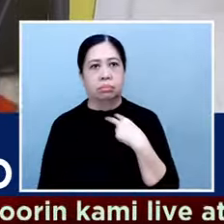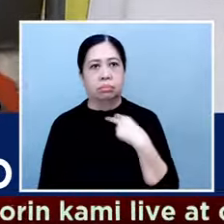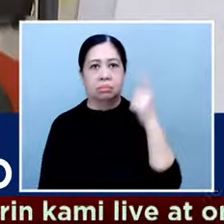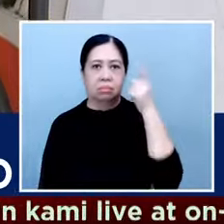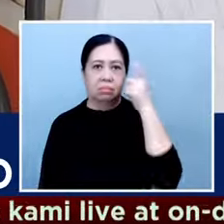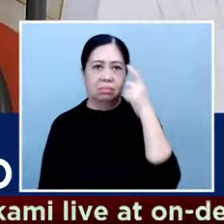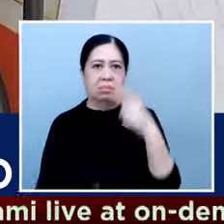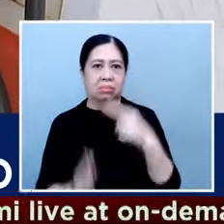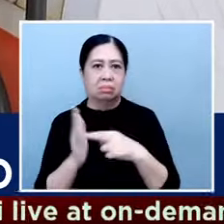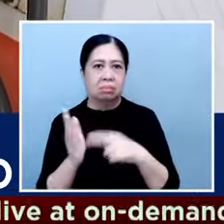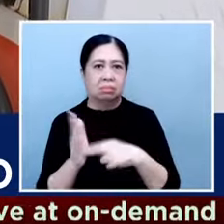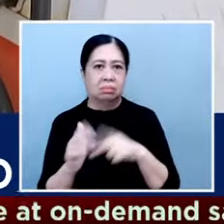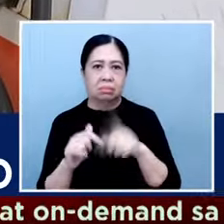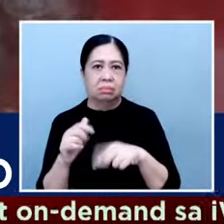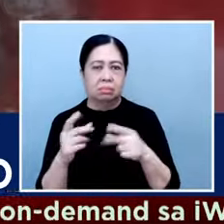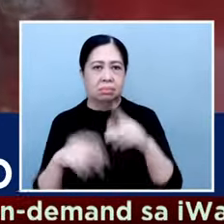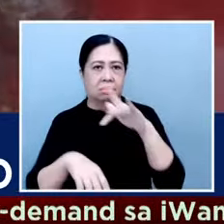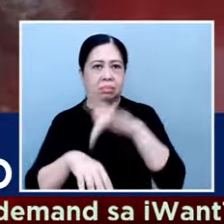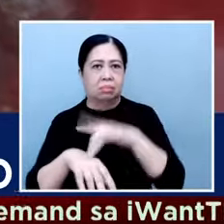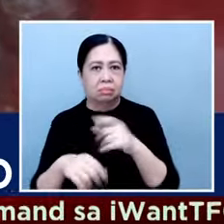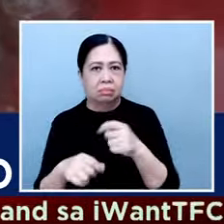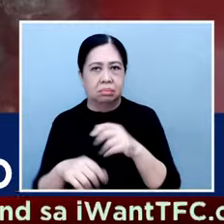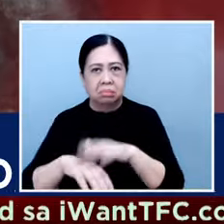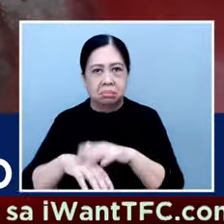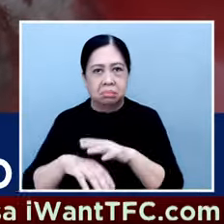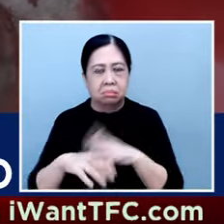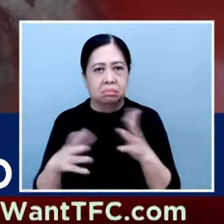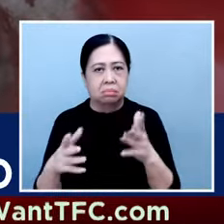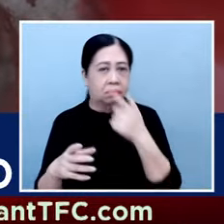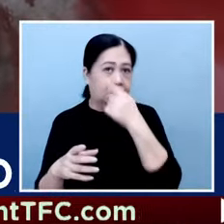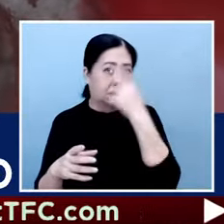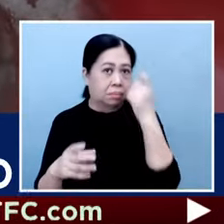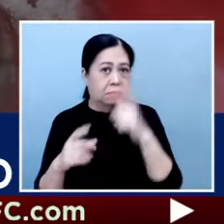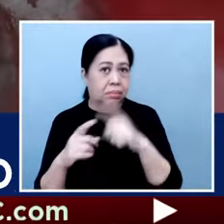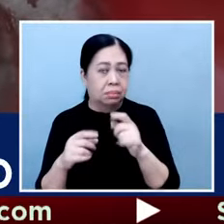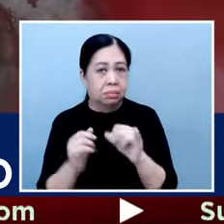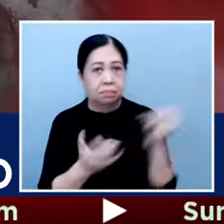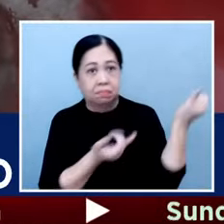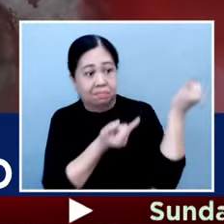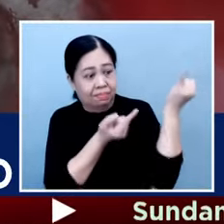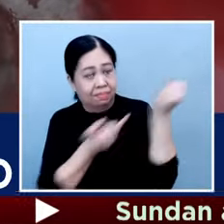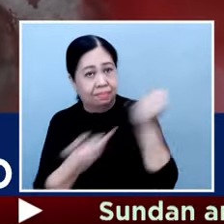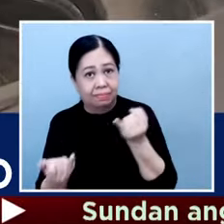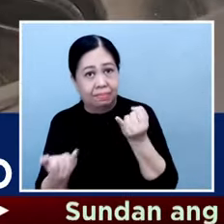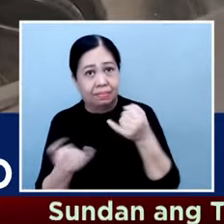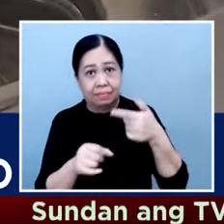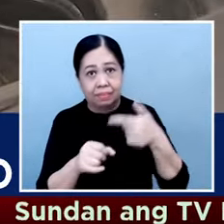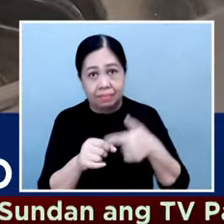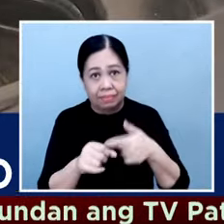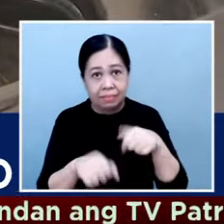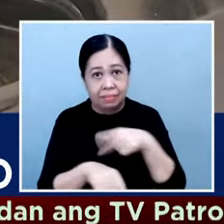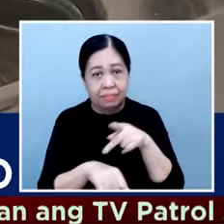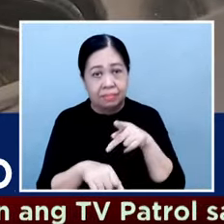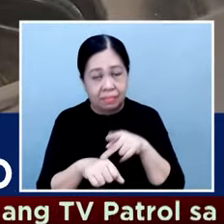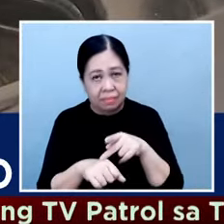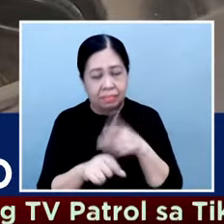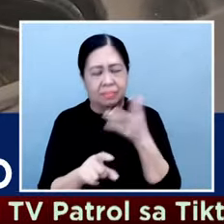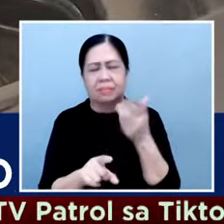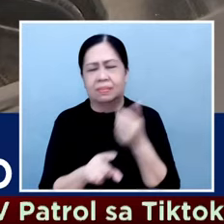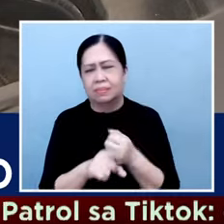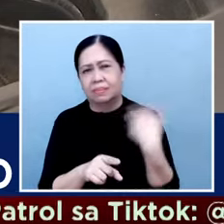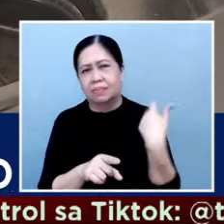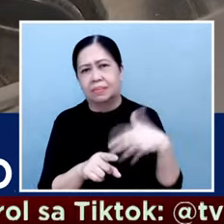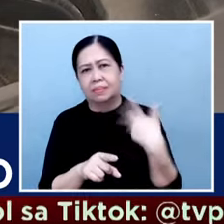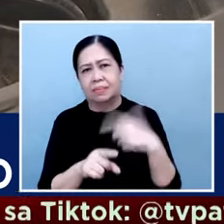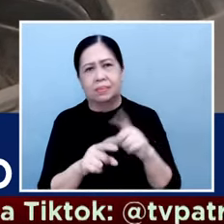sa presyuhan ng mga kumpanya ng langis. At dahil imported ang langis sa Pilipinas, sapul tayo ng